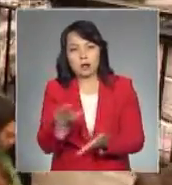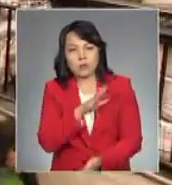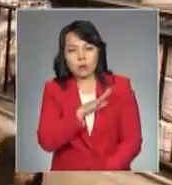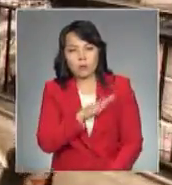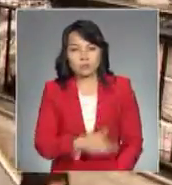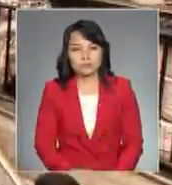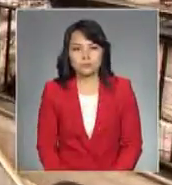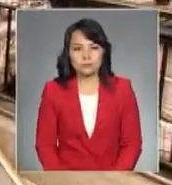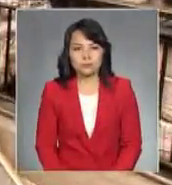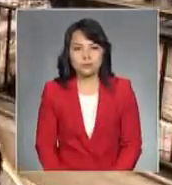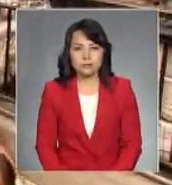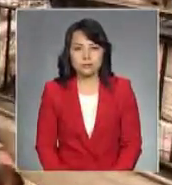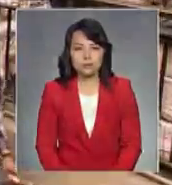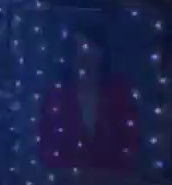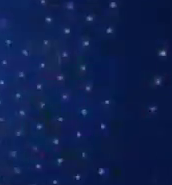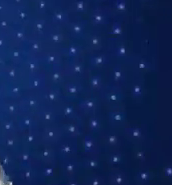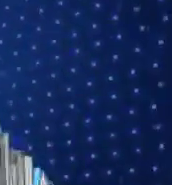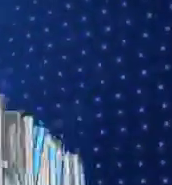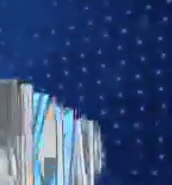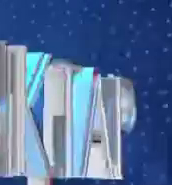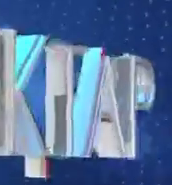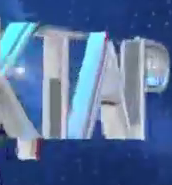отыр.